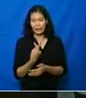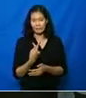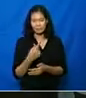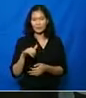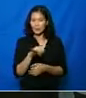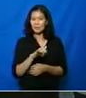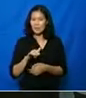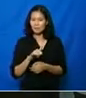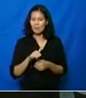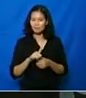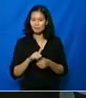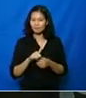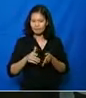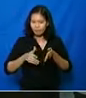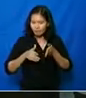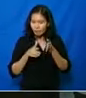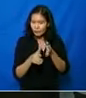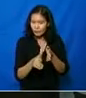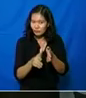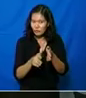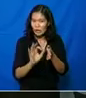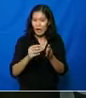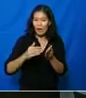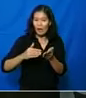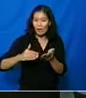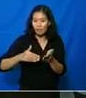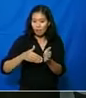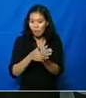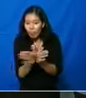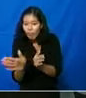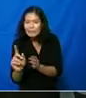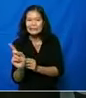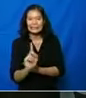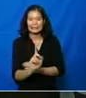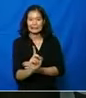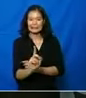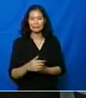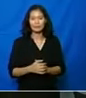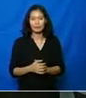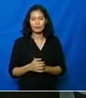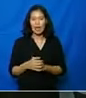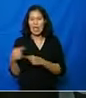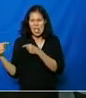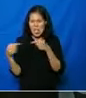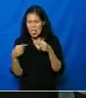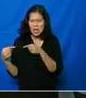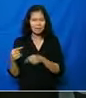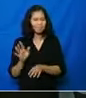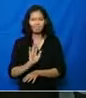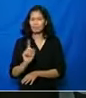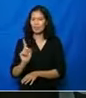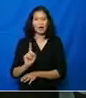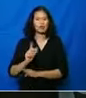sama. Jangan ada yang berada di luar rel. Hentikan semua perdebatan.